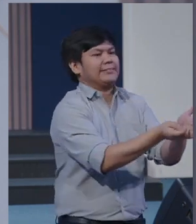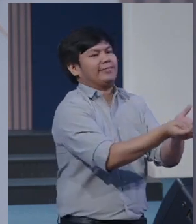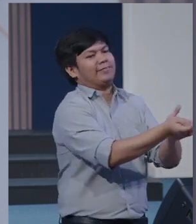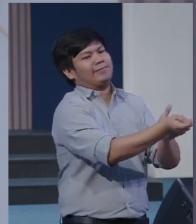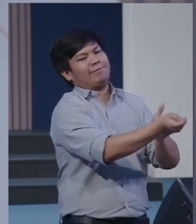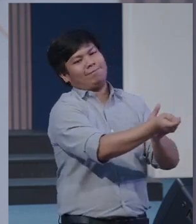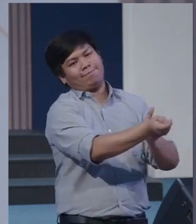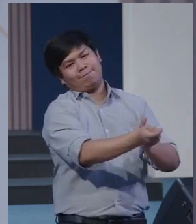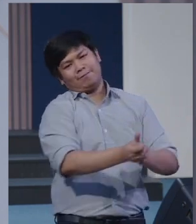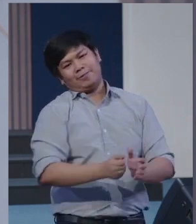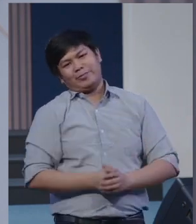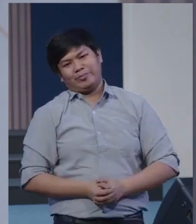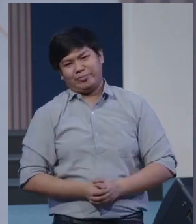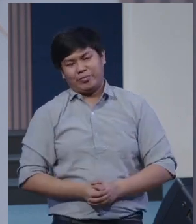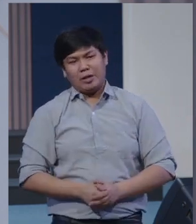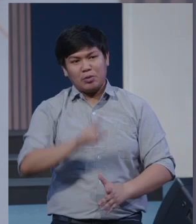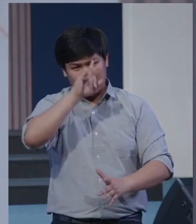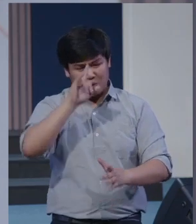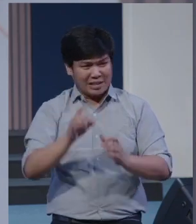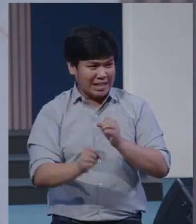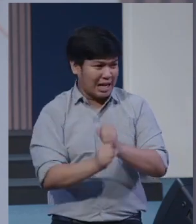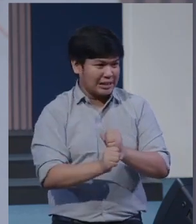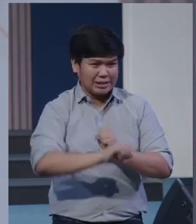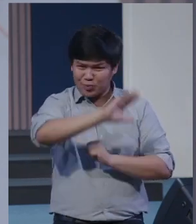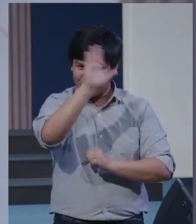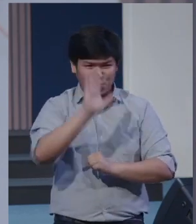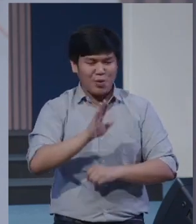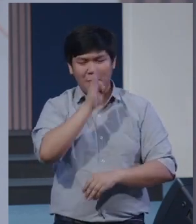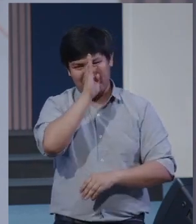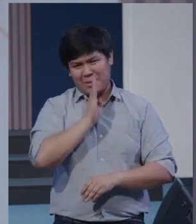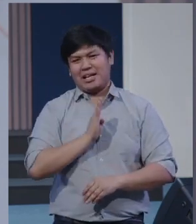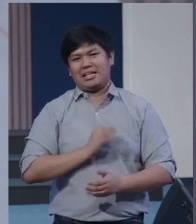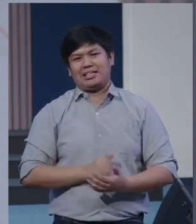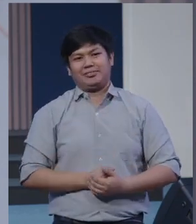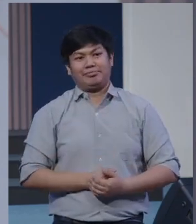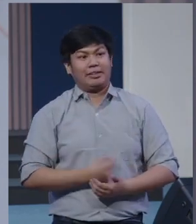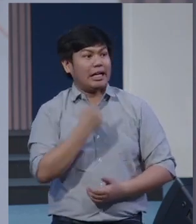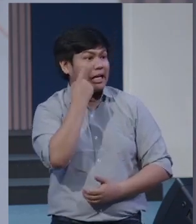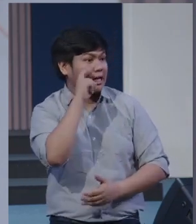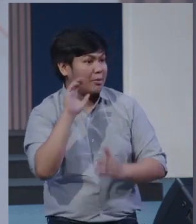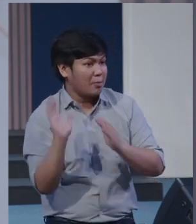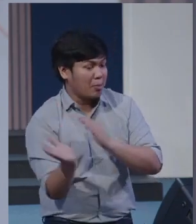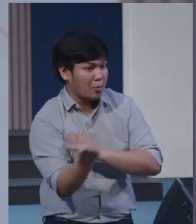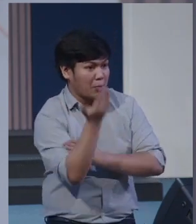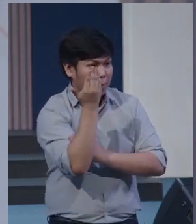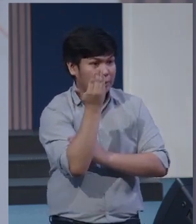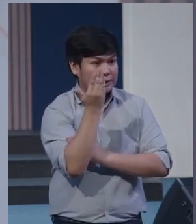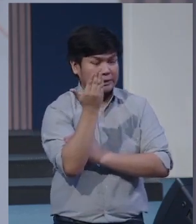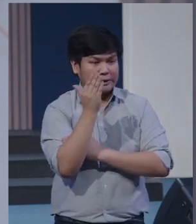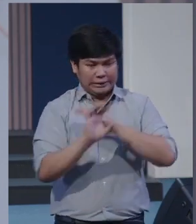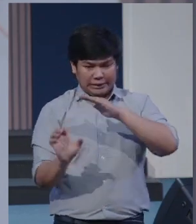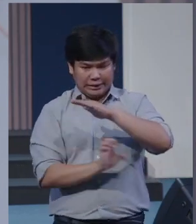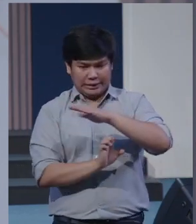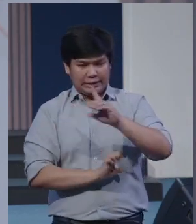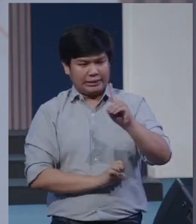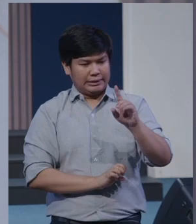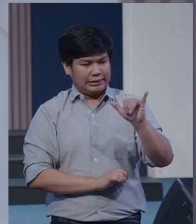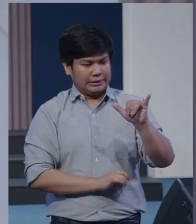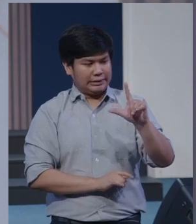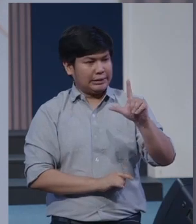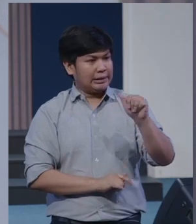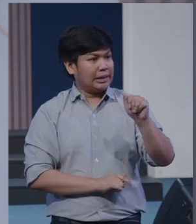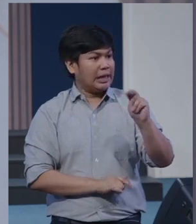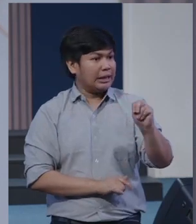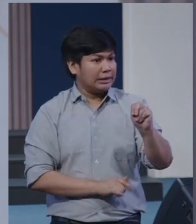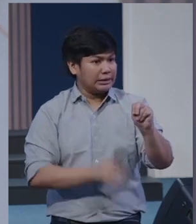ng pagkakataon kaninang umaga sa sermon ni elder Dylan Halili Dito rin sa